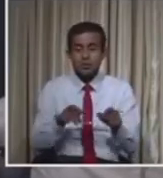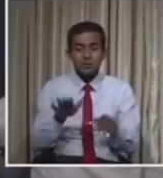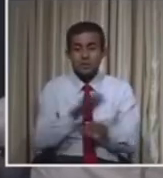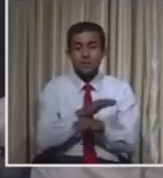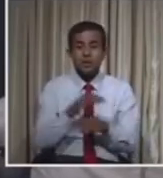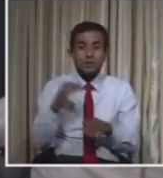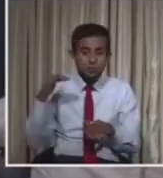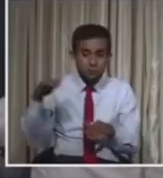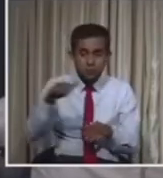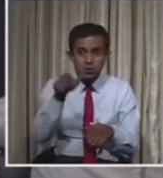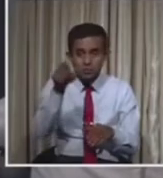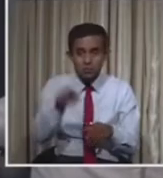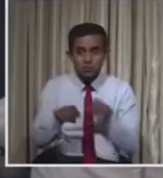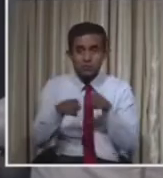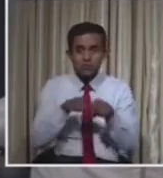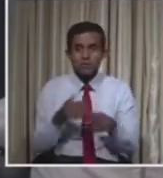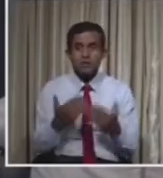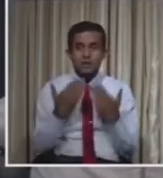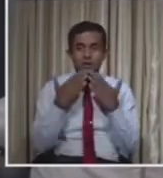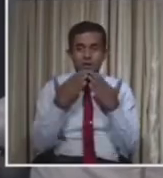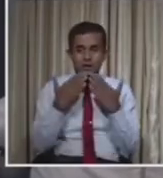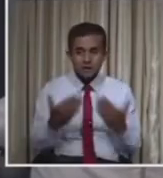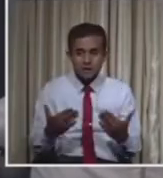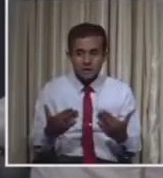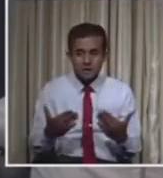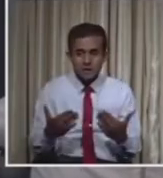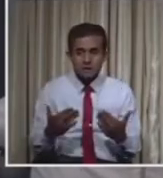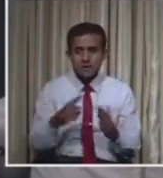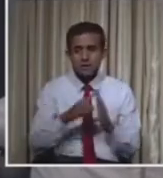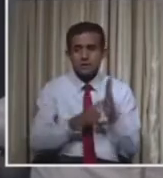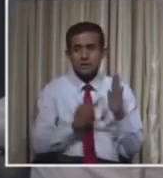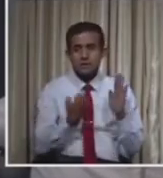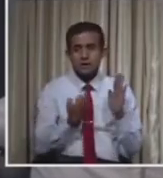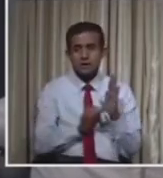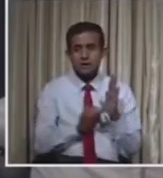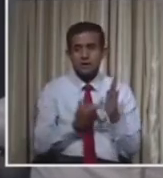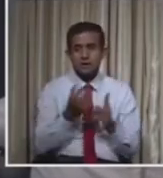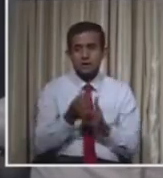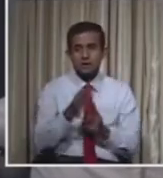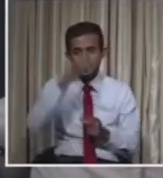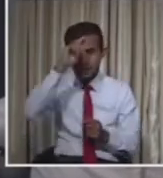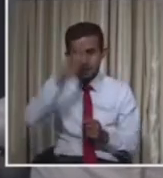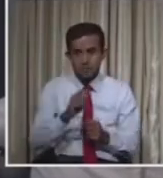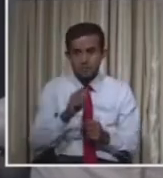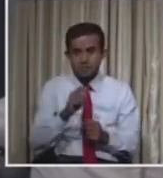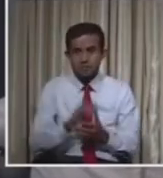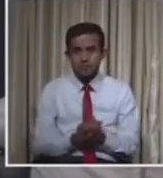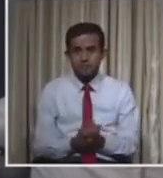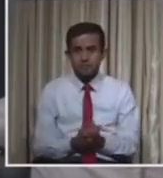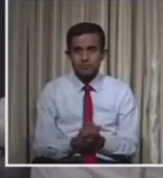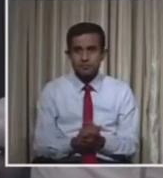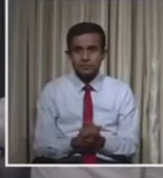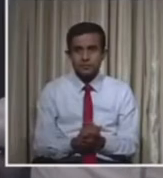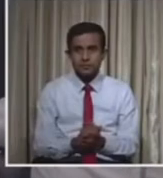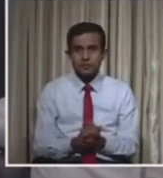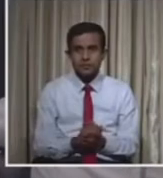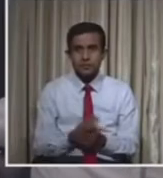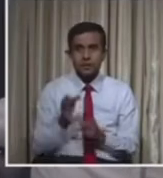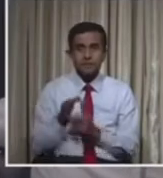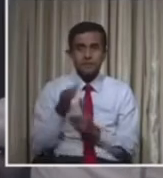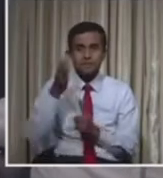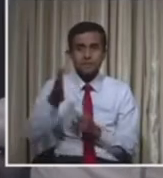හැටියට මම ස්තුතිවන්ත වෙනවා ජේ.ආර්. ජයවර්ධන ජනාධිපතිවරයා එවැගේම